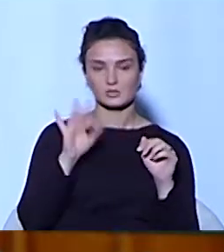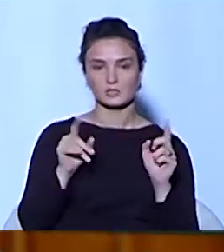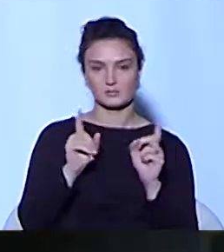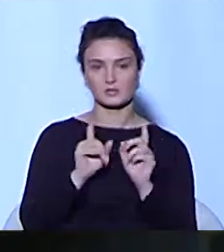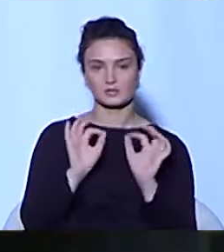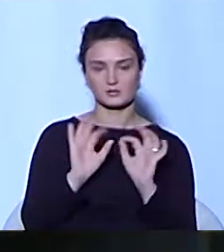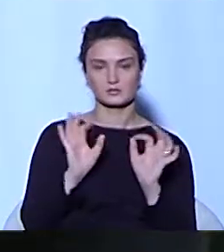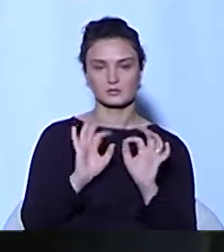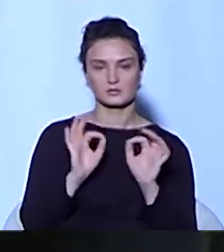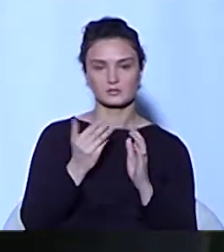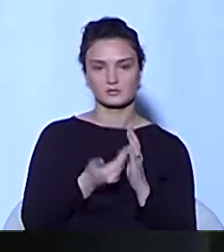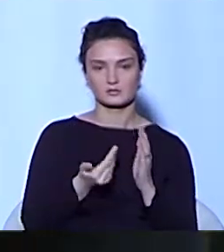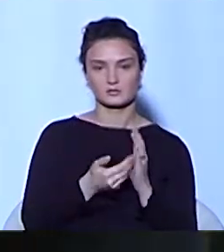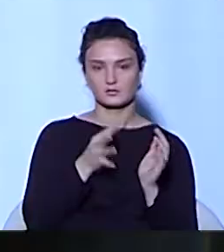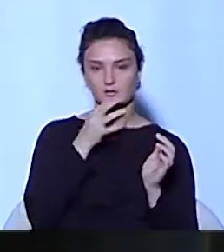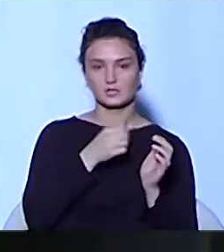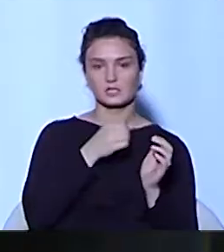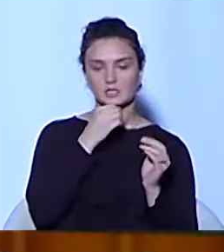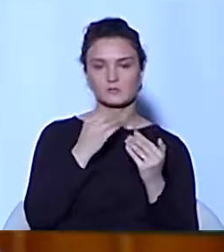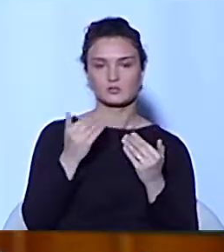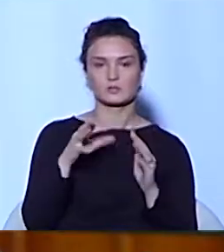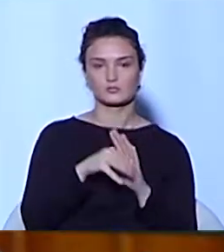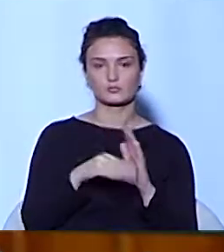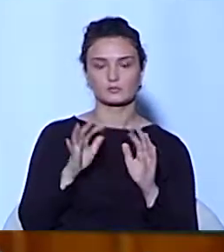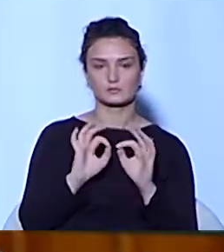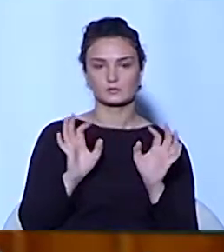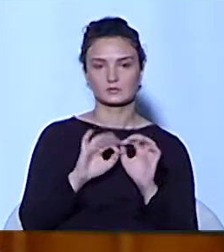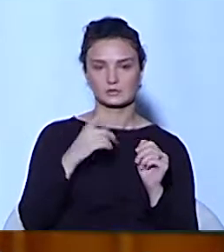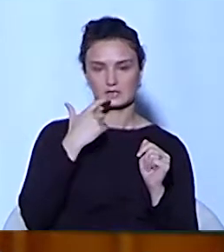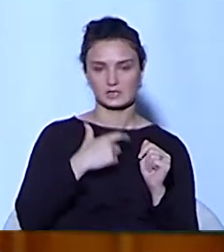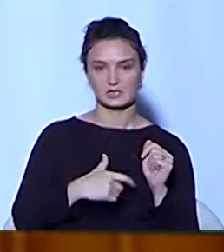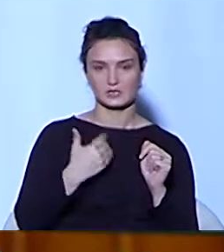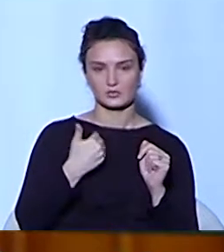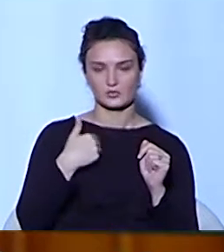ასევე გაგიზიაროთ, ხანდაზმულებში თუ ჩვენ ლაპარაკობთ სხეულის